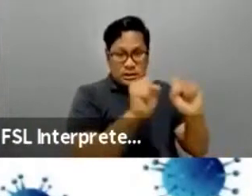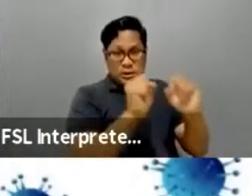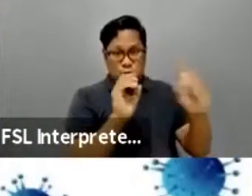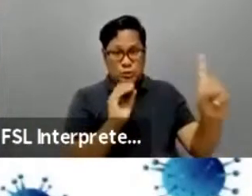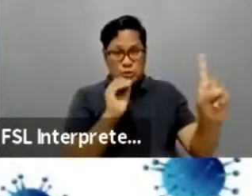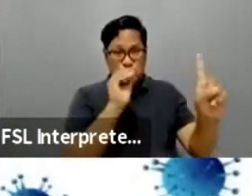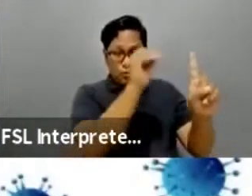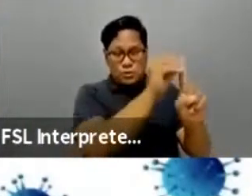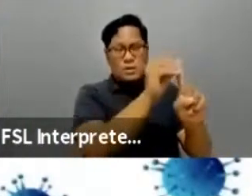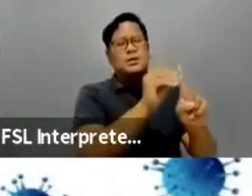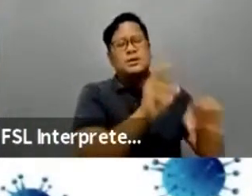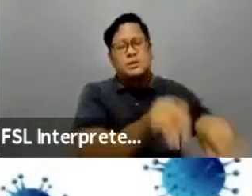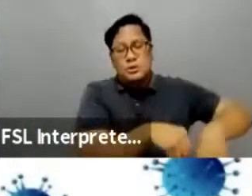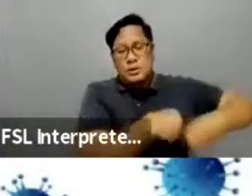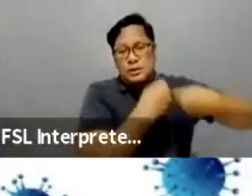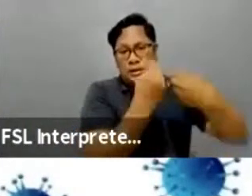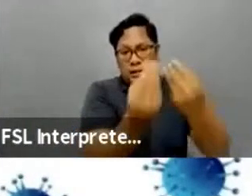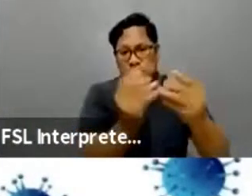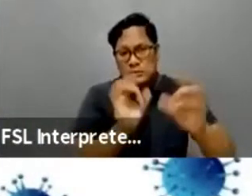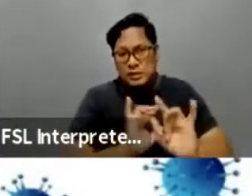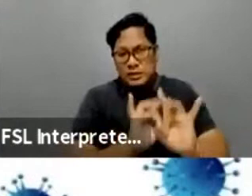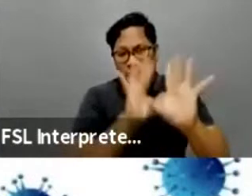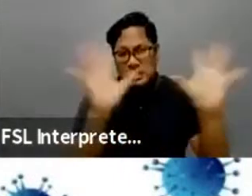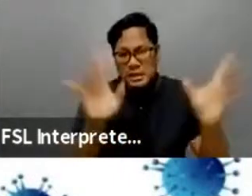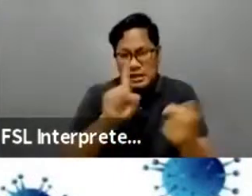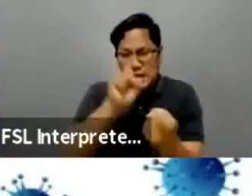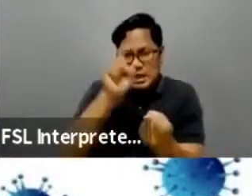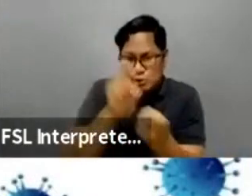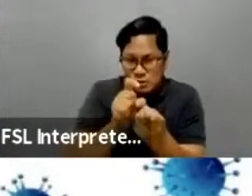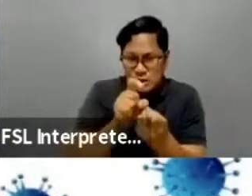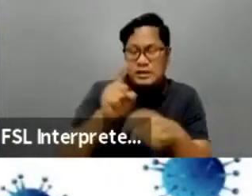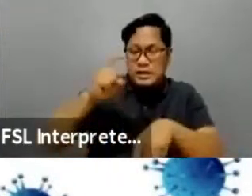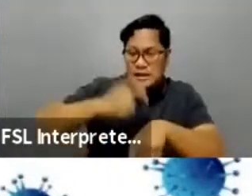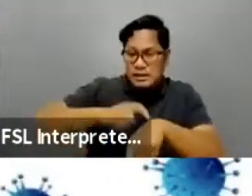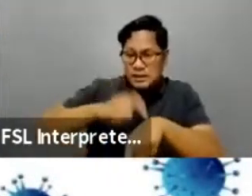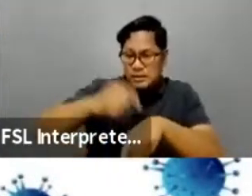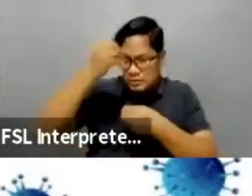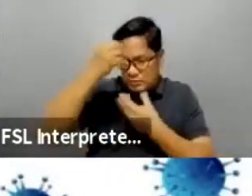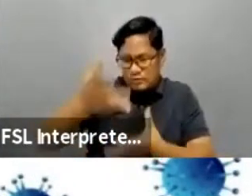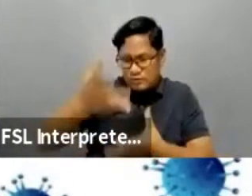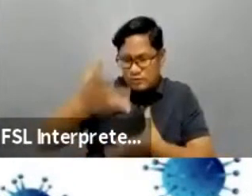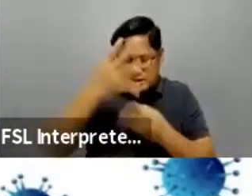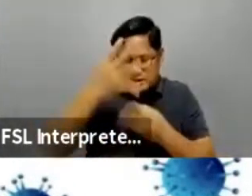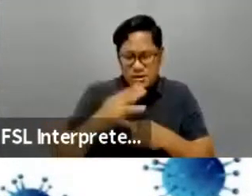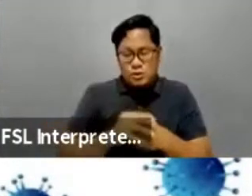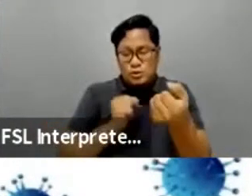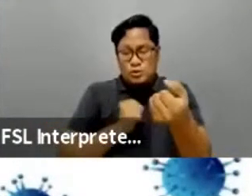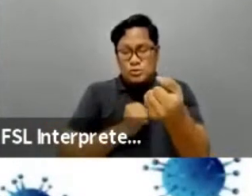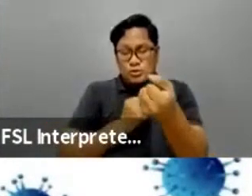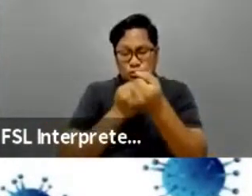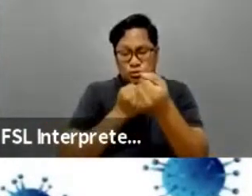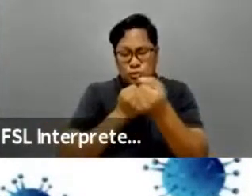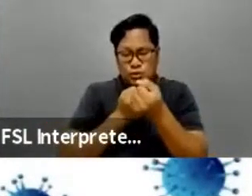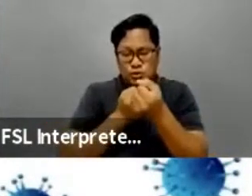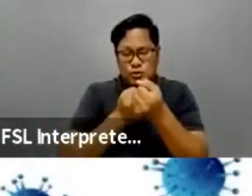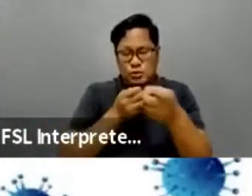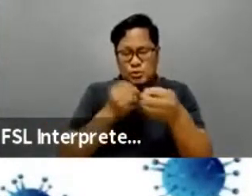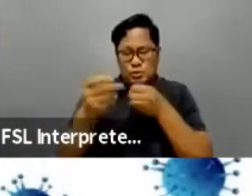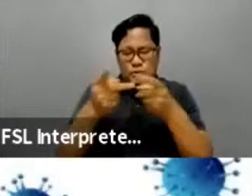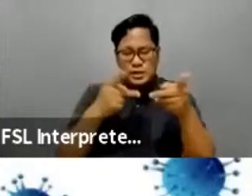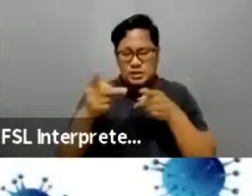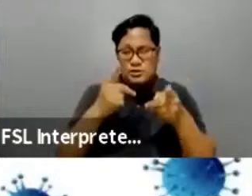ay magbigay ng clear, accurate, and timely information to support operations,